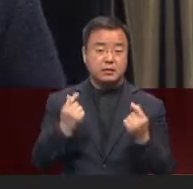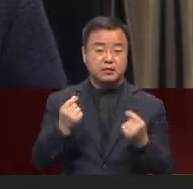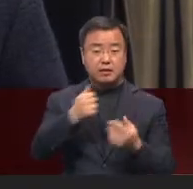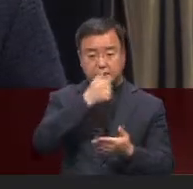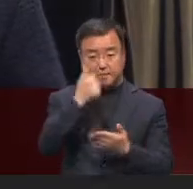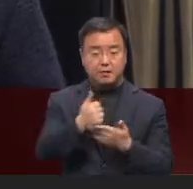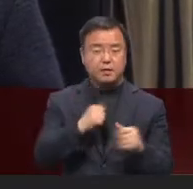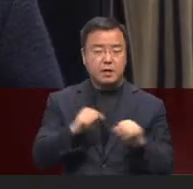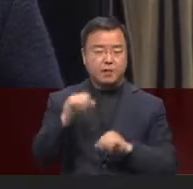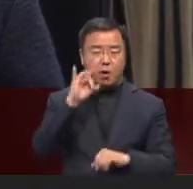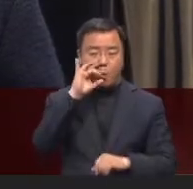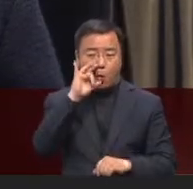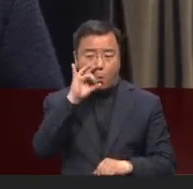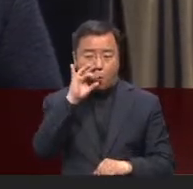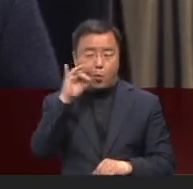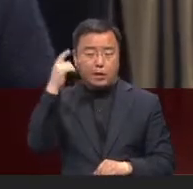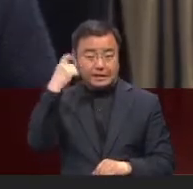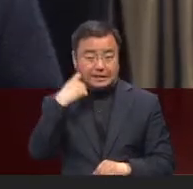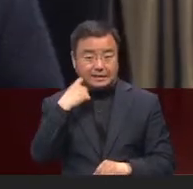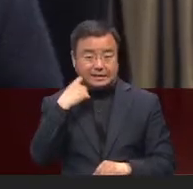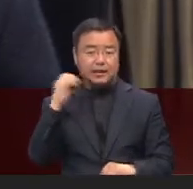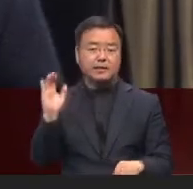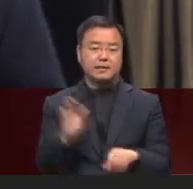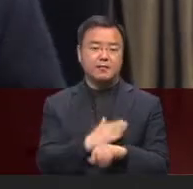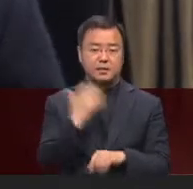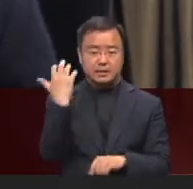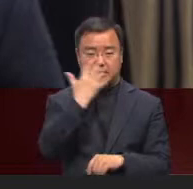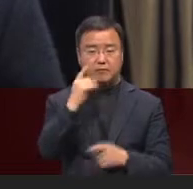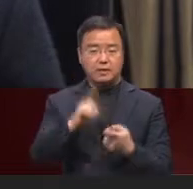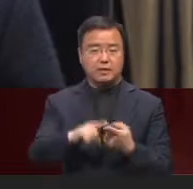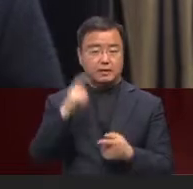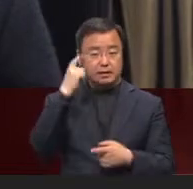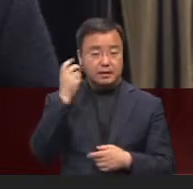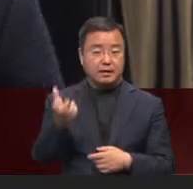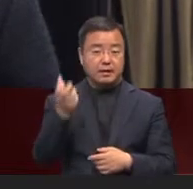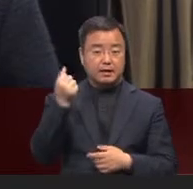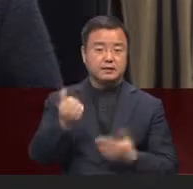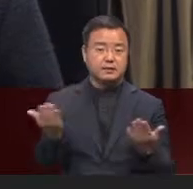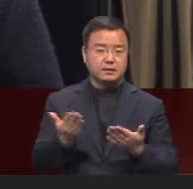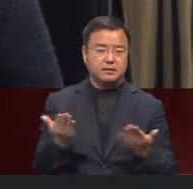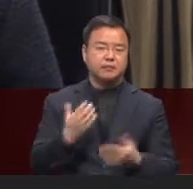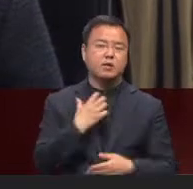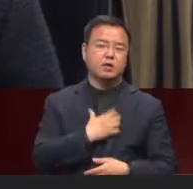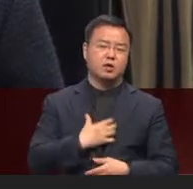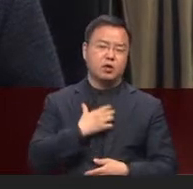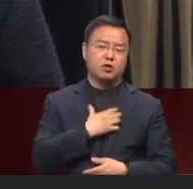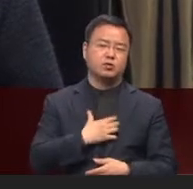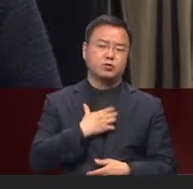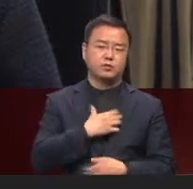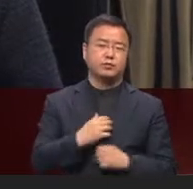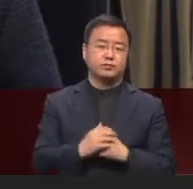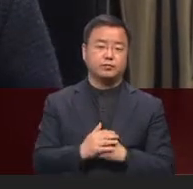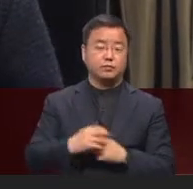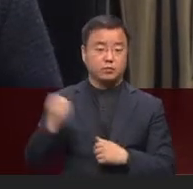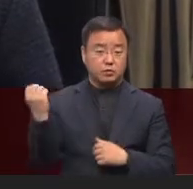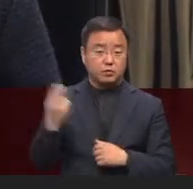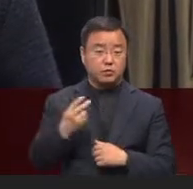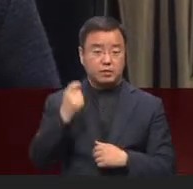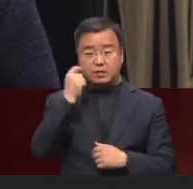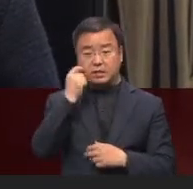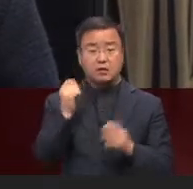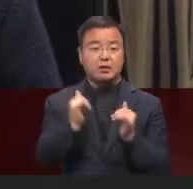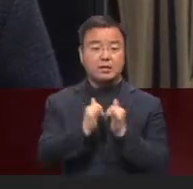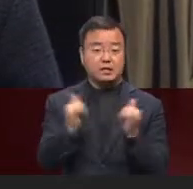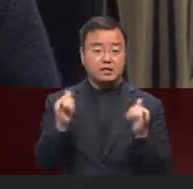대해 호기심을 느끼게 되고 또 잘못된 성에 대한 인식을 가지게 되는 점이 가장 걱정스러웠습니다. 또한